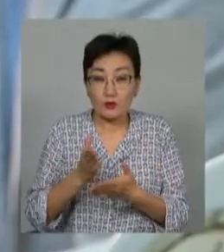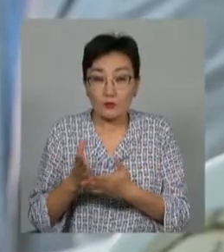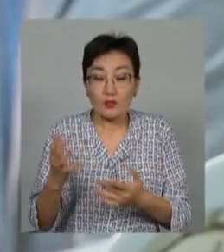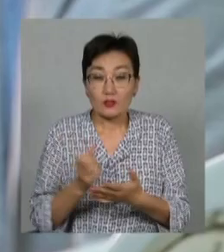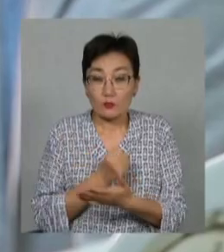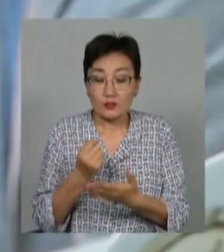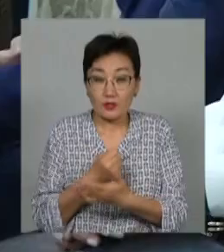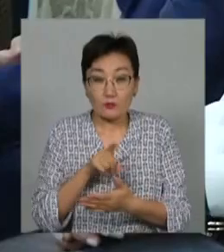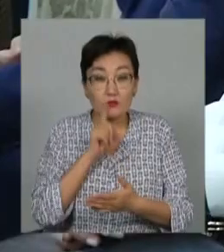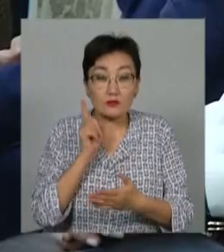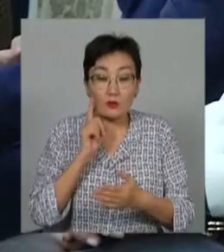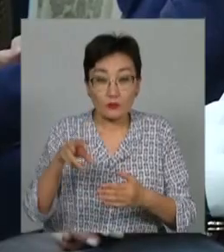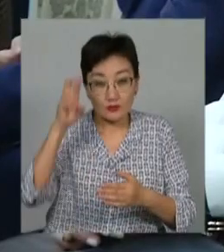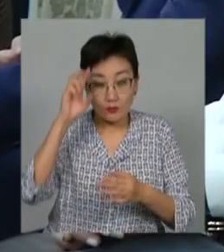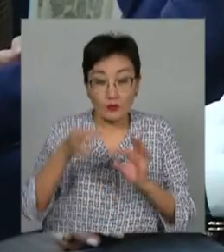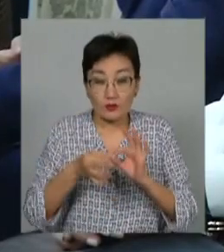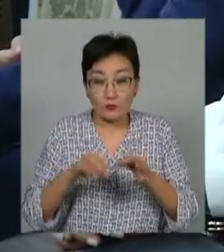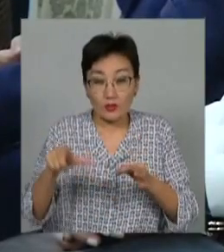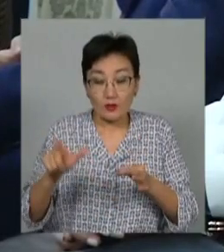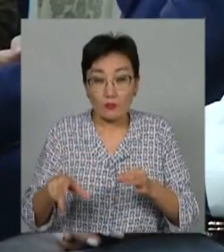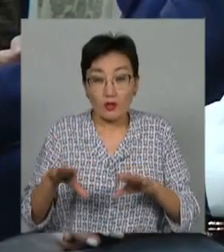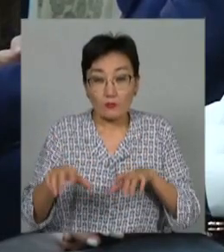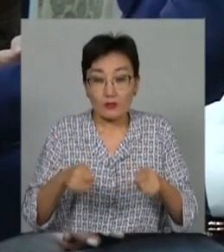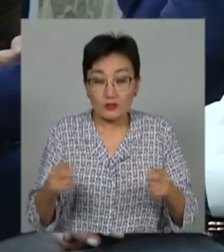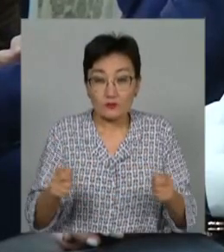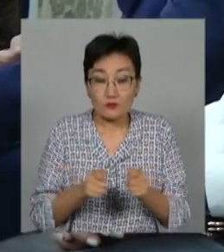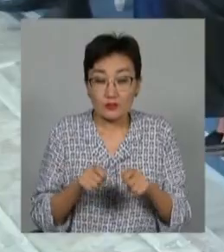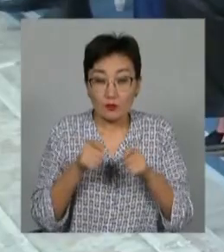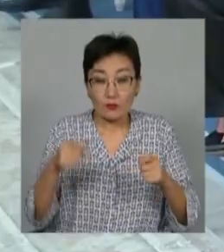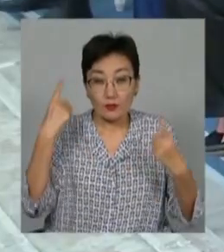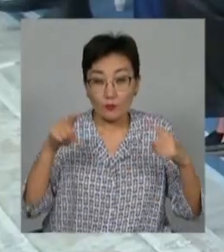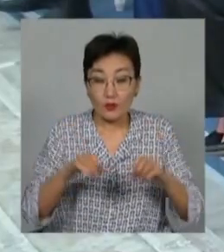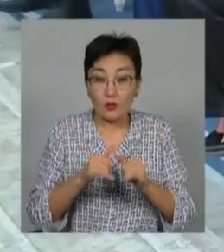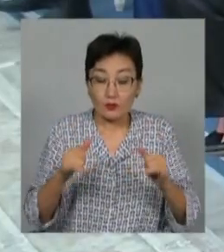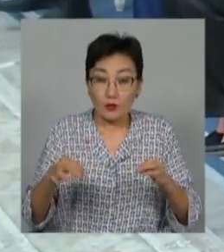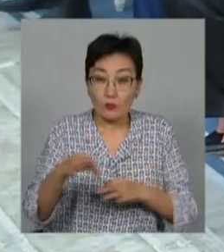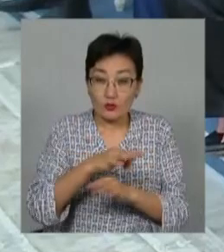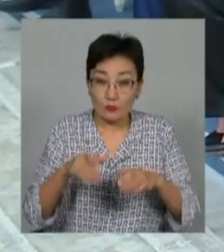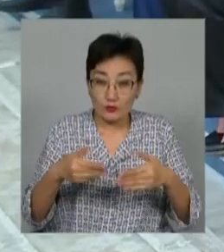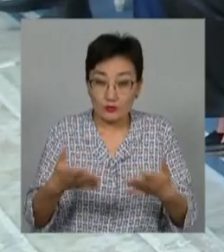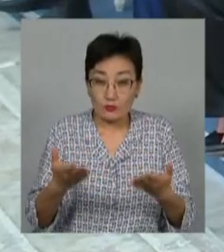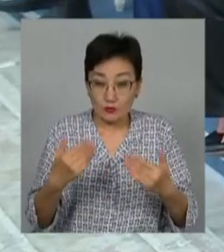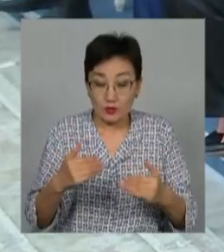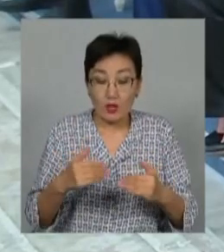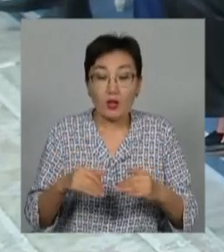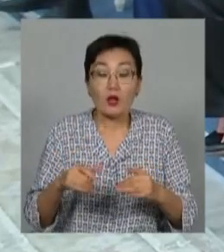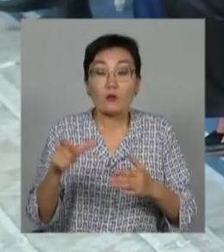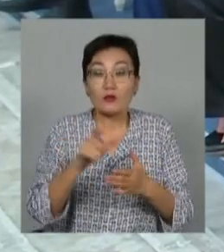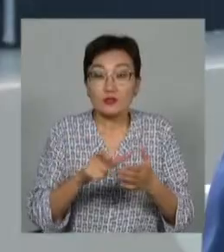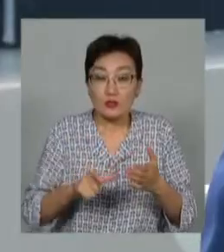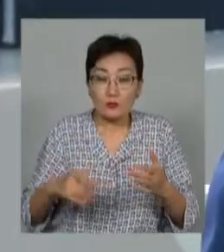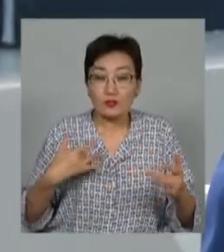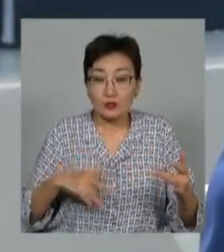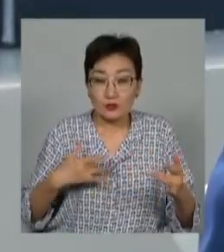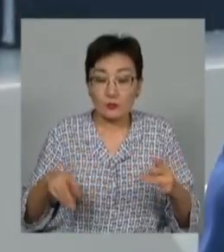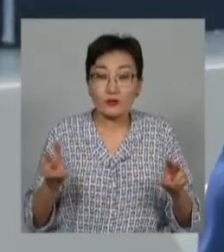жетістікке жетіп жүрген азаматтарды мемлекеттік хатшы президент жанынан құрылған креативті даму қорына жоба ұсынуға шақырды. Өз кезегінде жырдан шашу шашып, күй